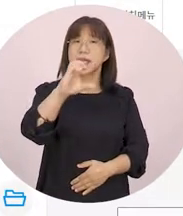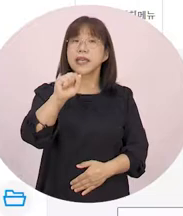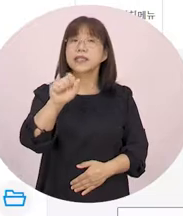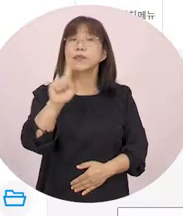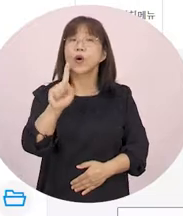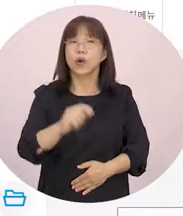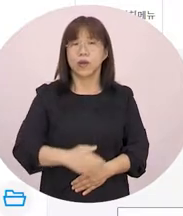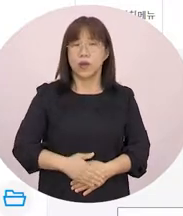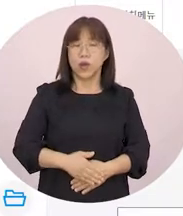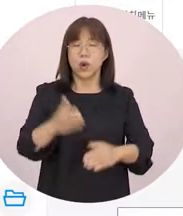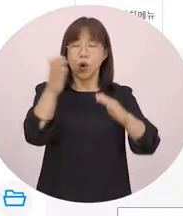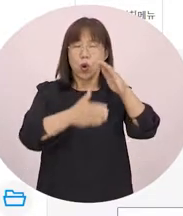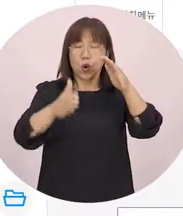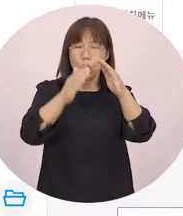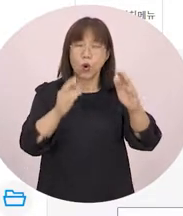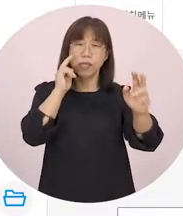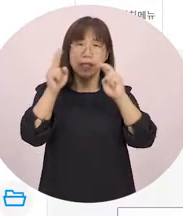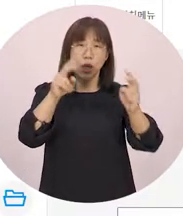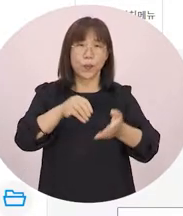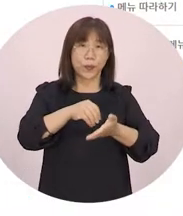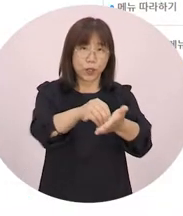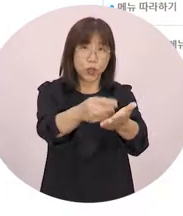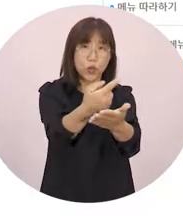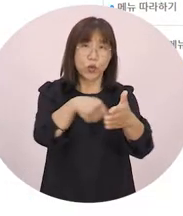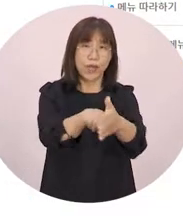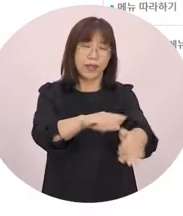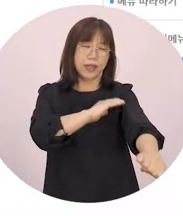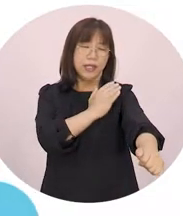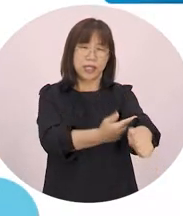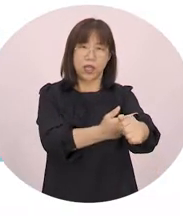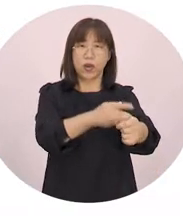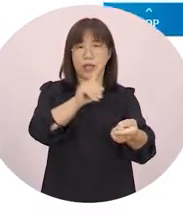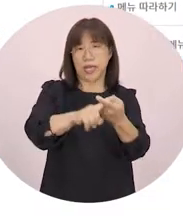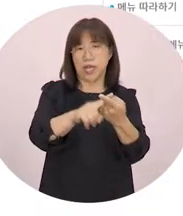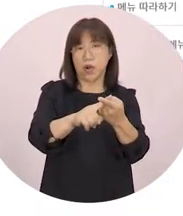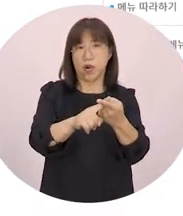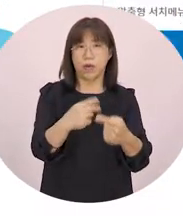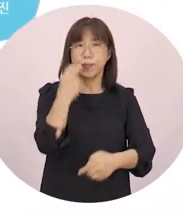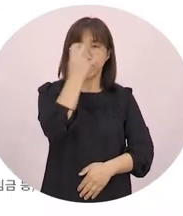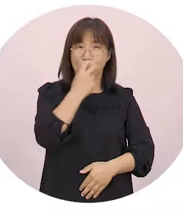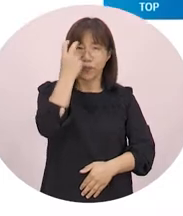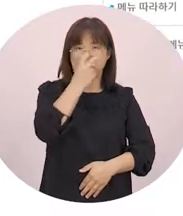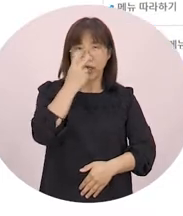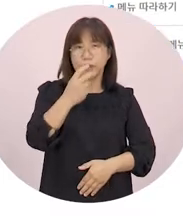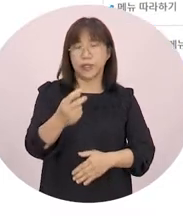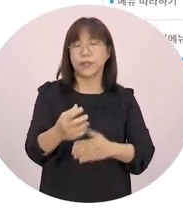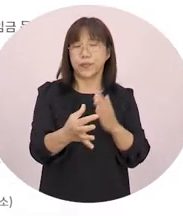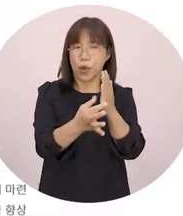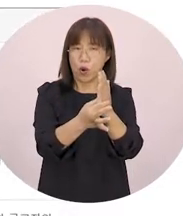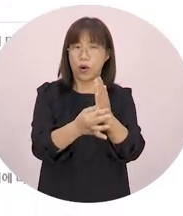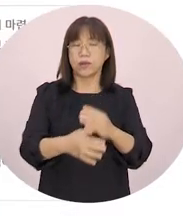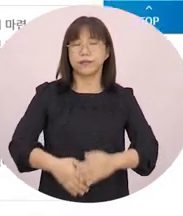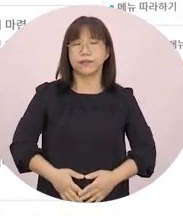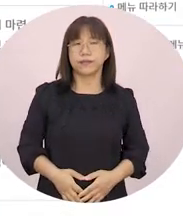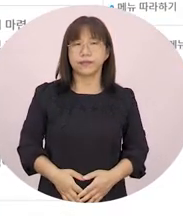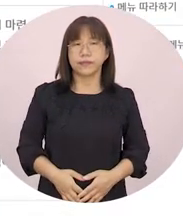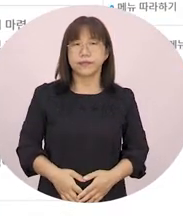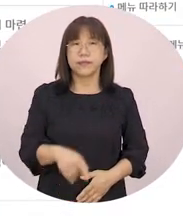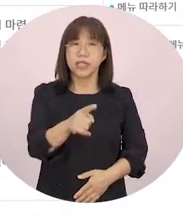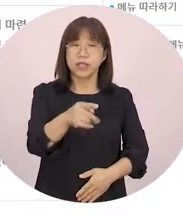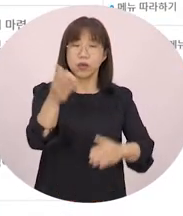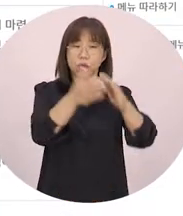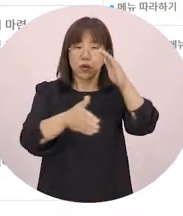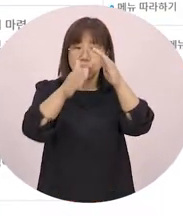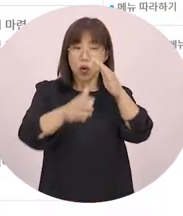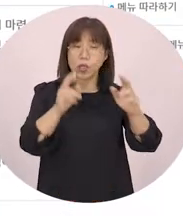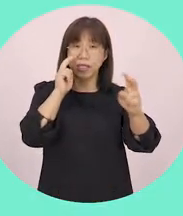NCS는 공기업 채용시험의 필수 요소로 현장에서 직무를 수행하는 데 필요한 능력을 표준화한 것입니다. 강좌는